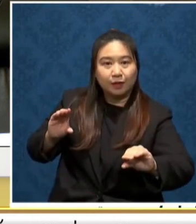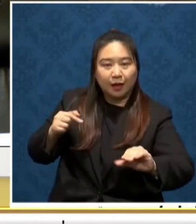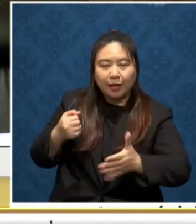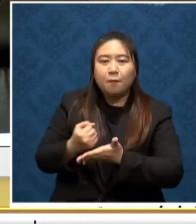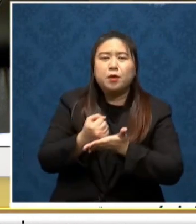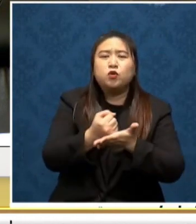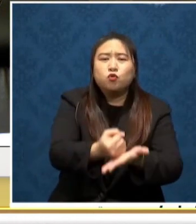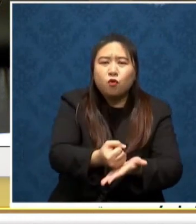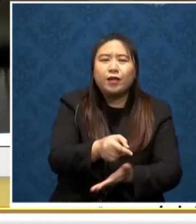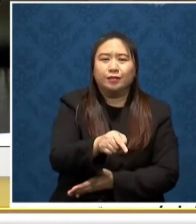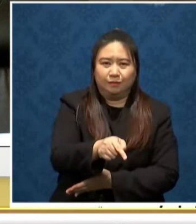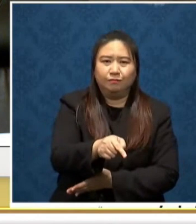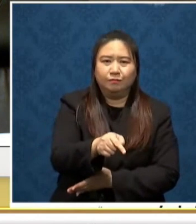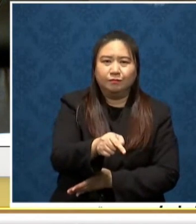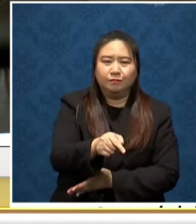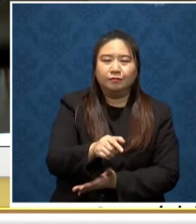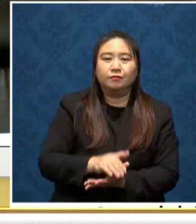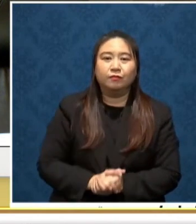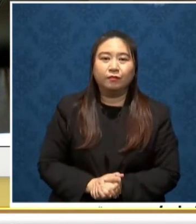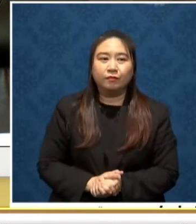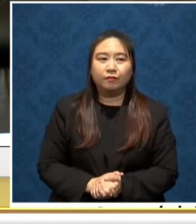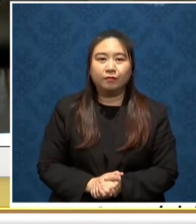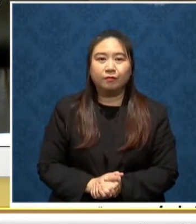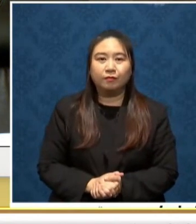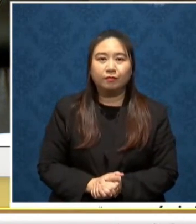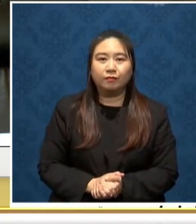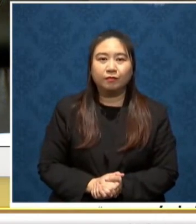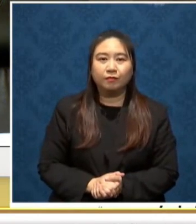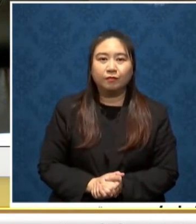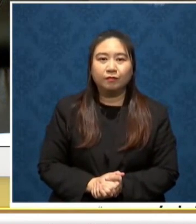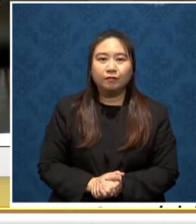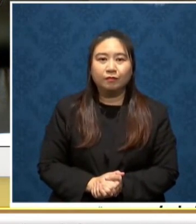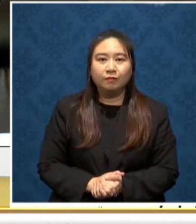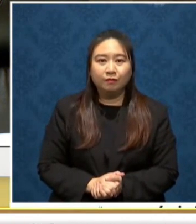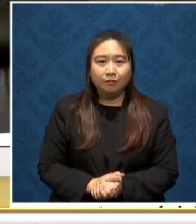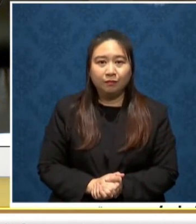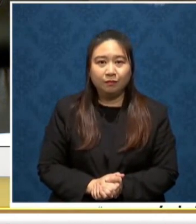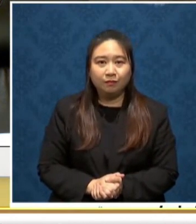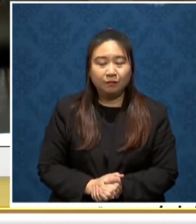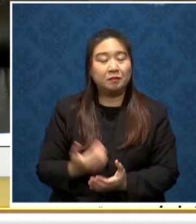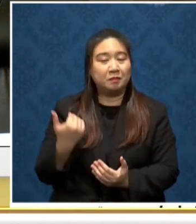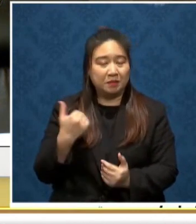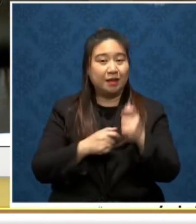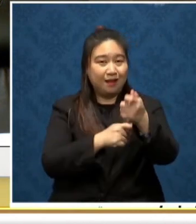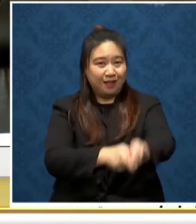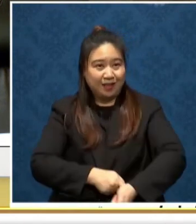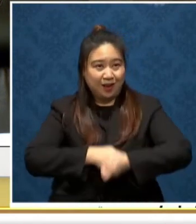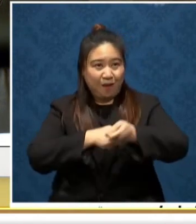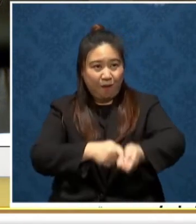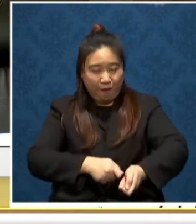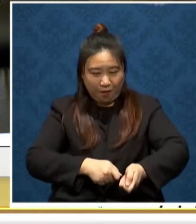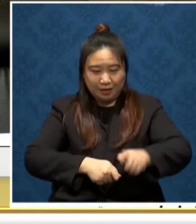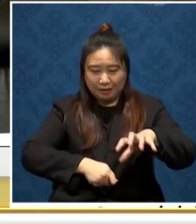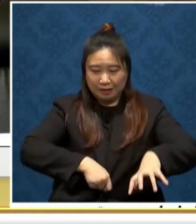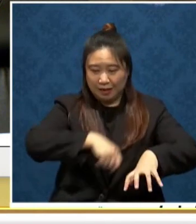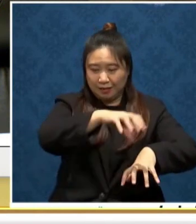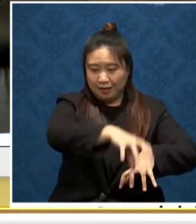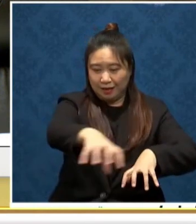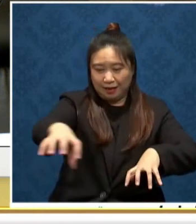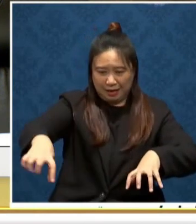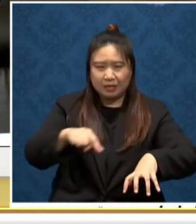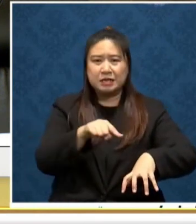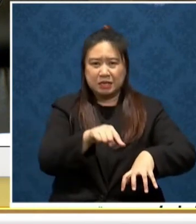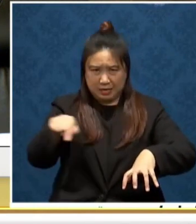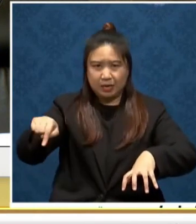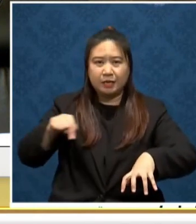ยเหลือนะครับเพราะว่าก็อย่างที่ทราบนะครับว่ามีเกษตรกรในหลายพื้นที่เนี่ยต้องการเป็นอย่างม